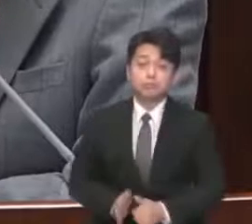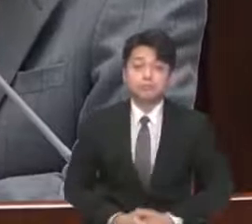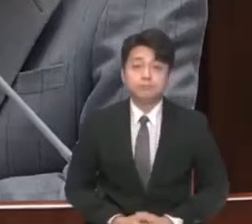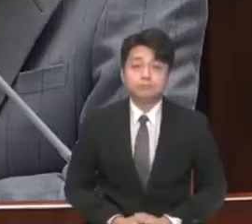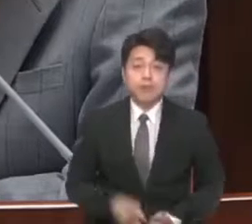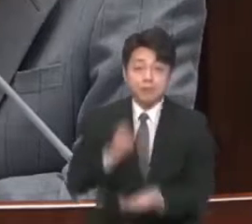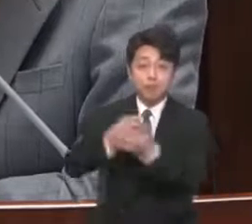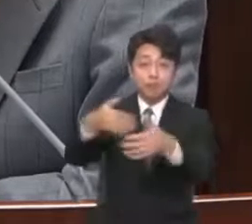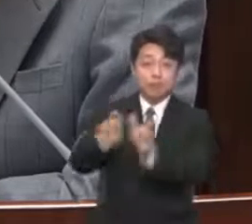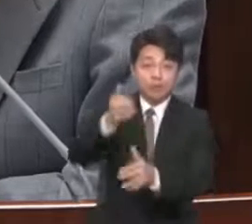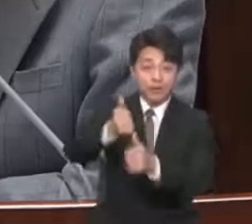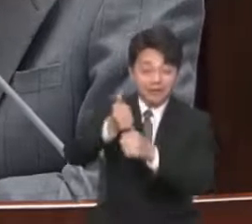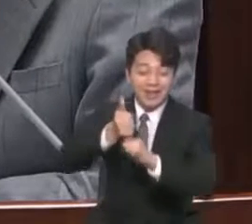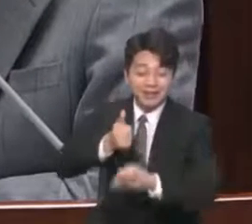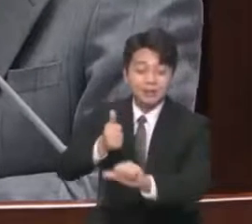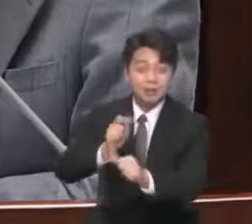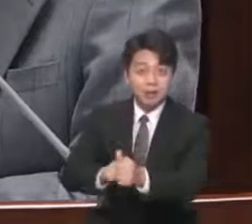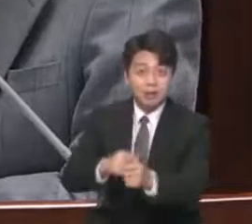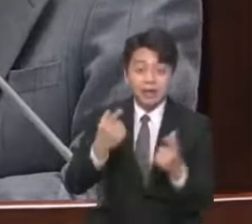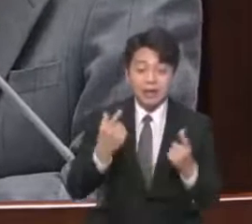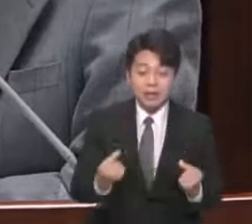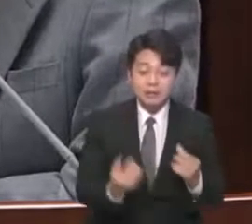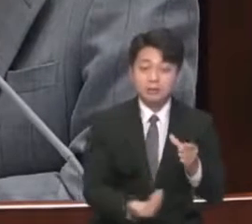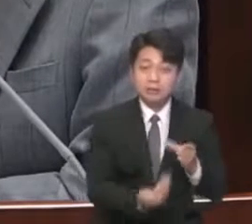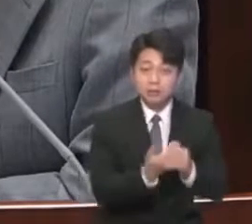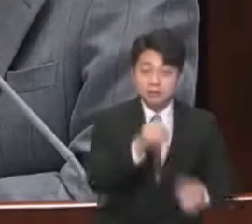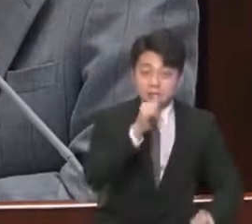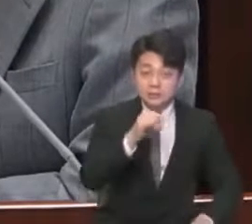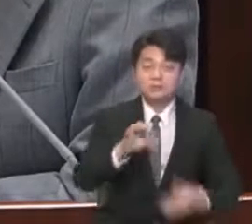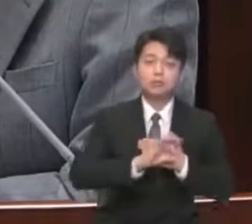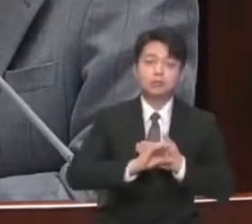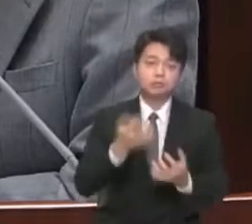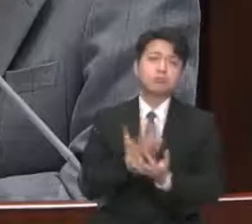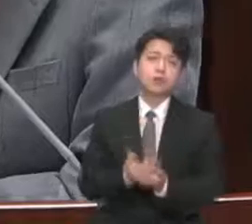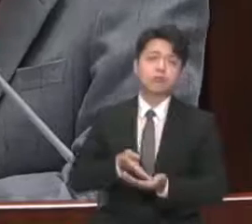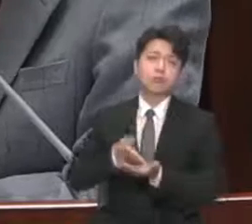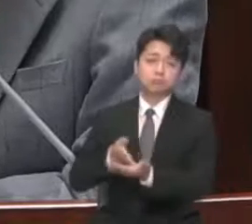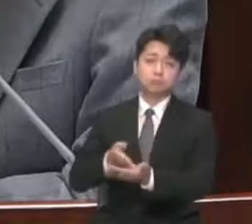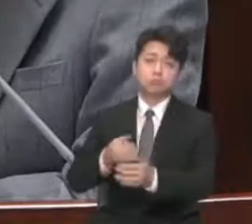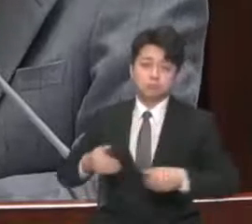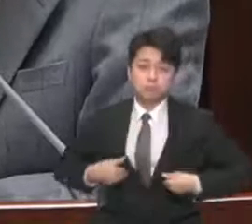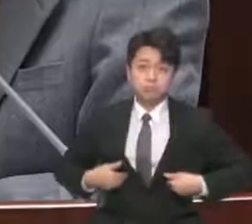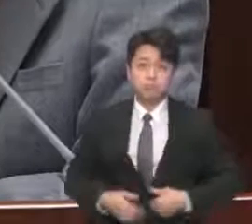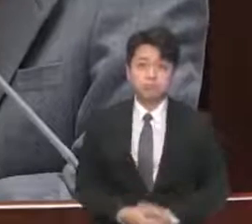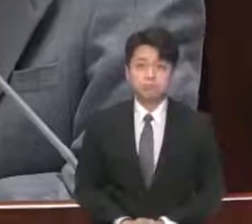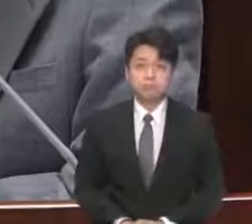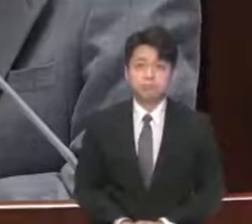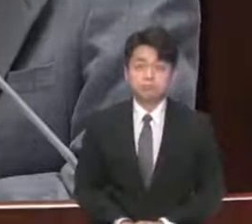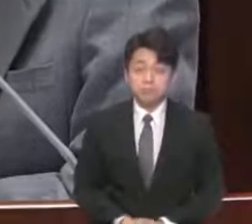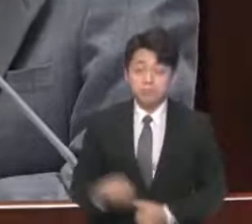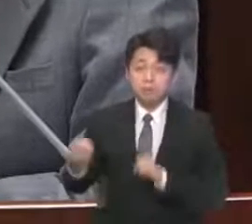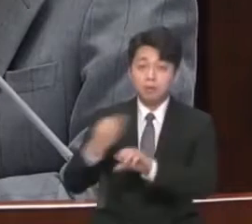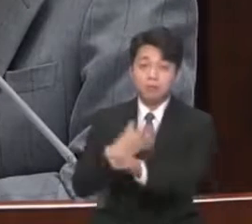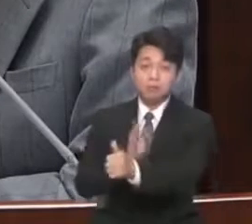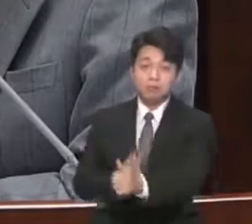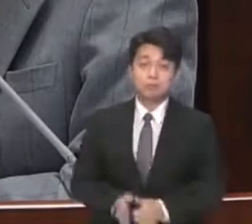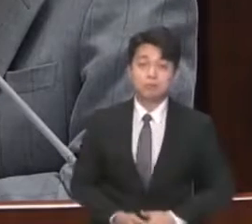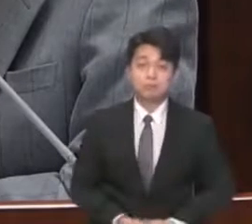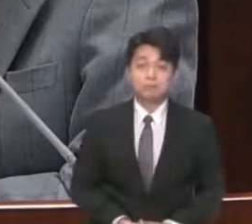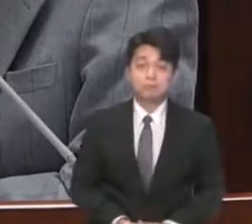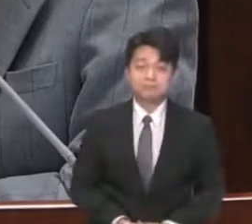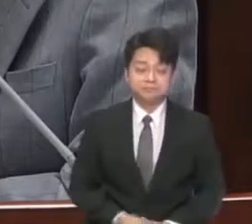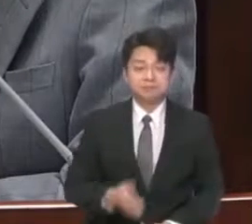한 건도 국방부에서 있다고 답변 못 받았다니까요. 그 부분은 제가 지금 이건 있어요. 이거 답변해 보세요. 그 부분은